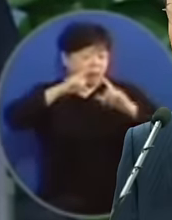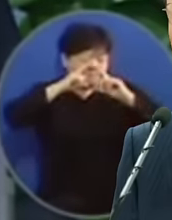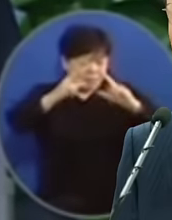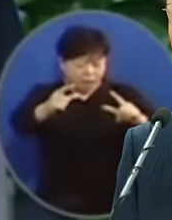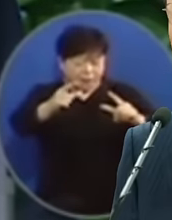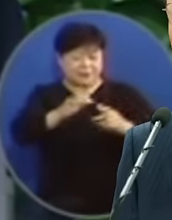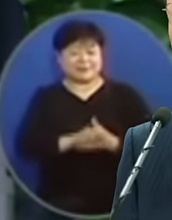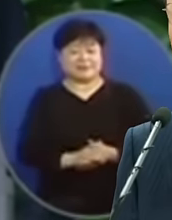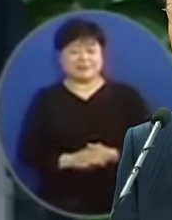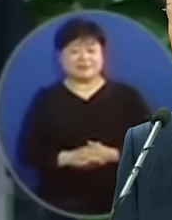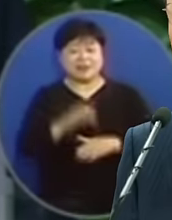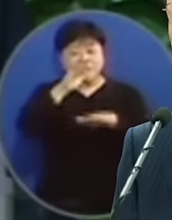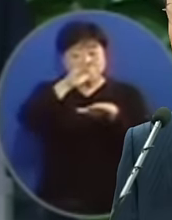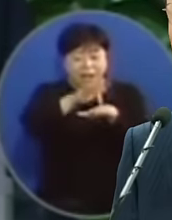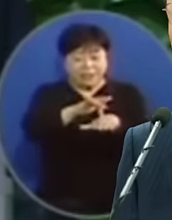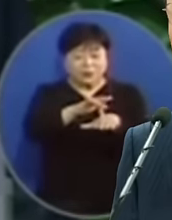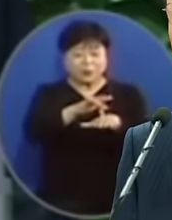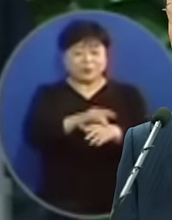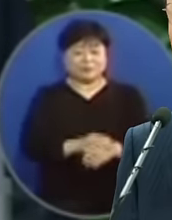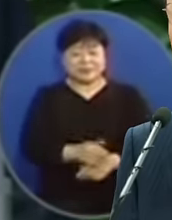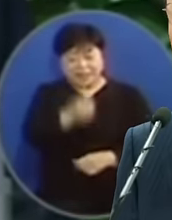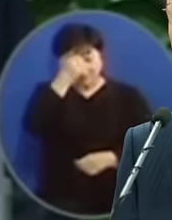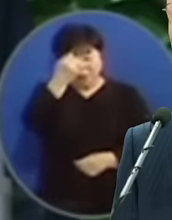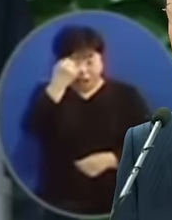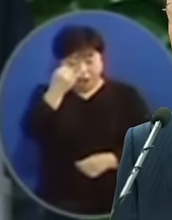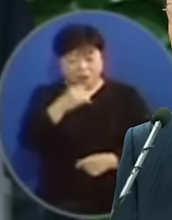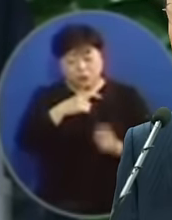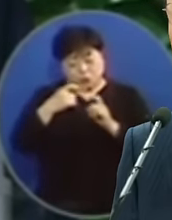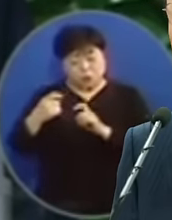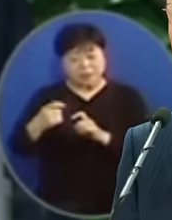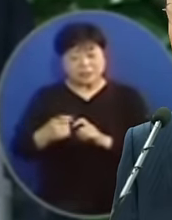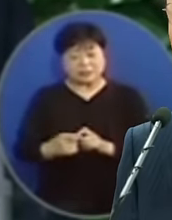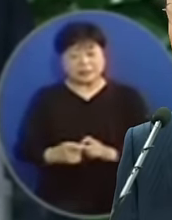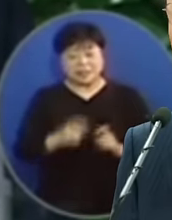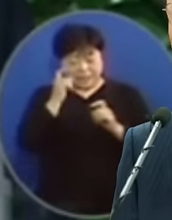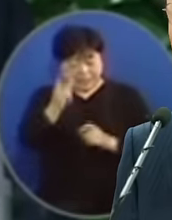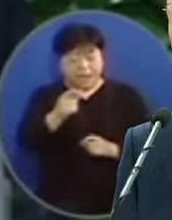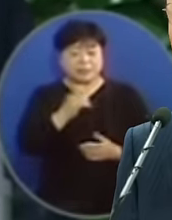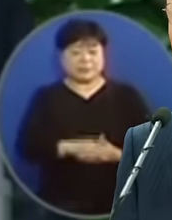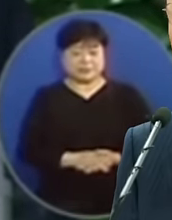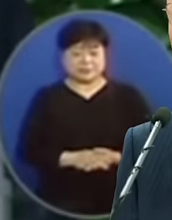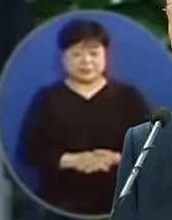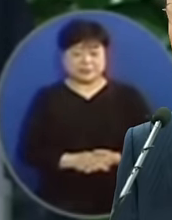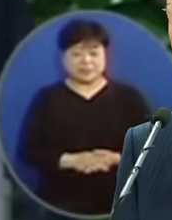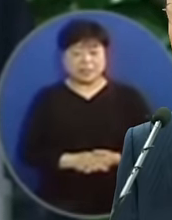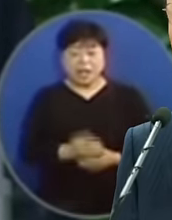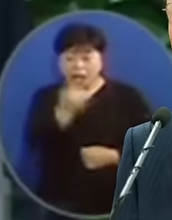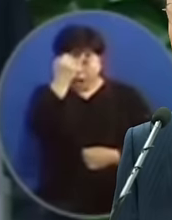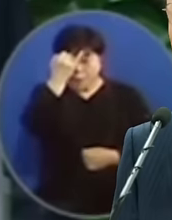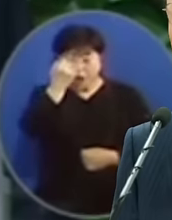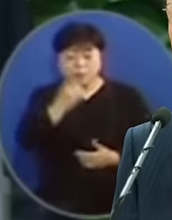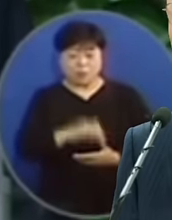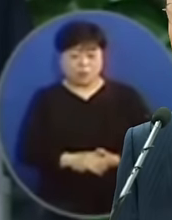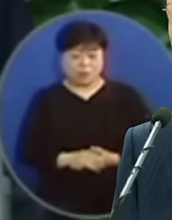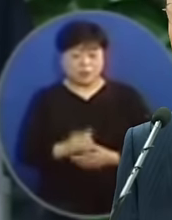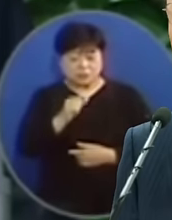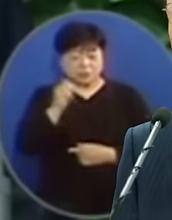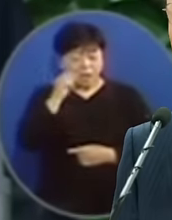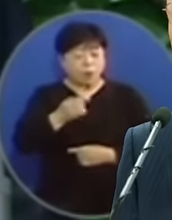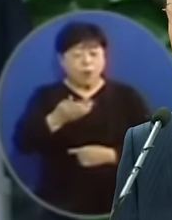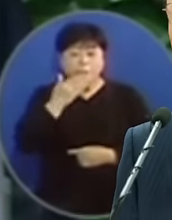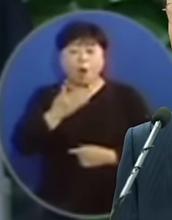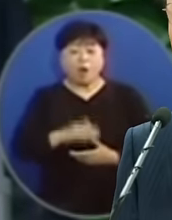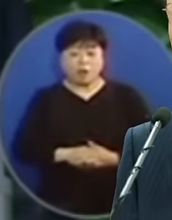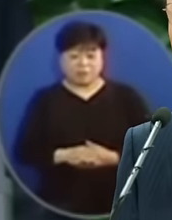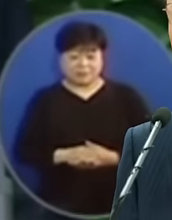돼요. 마귀도 여러분 아담과 하와를 꿰을 때 강하게 말했습니다. 하와를 보고 이 선악과를